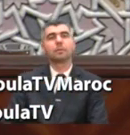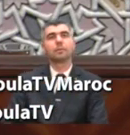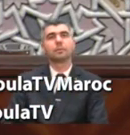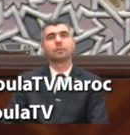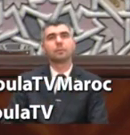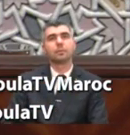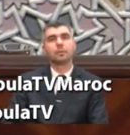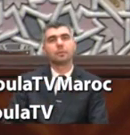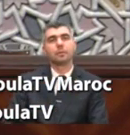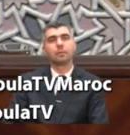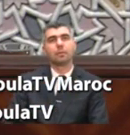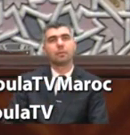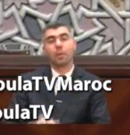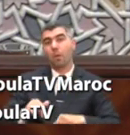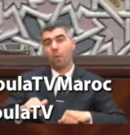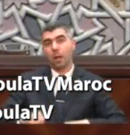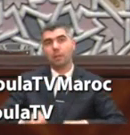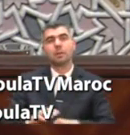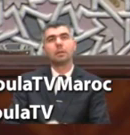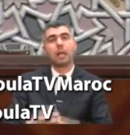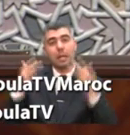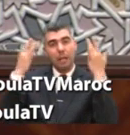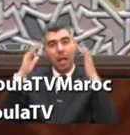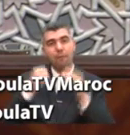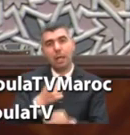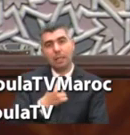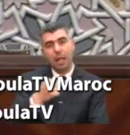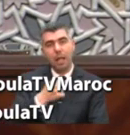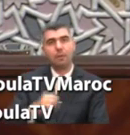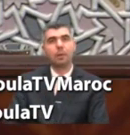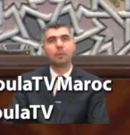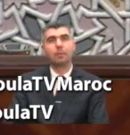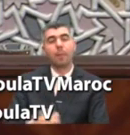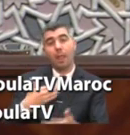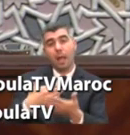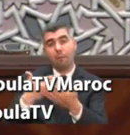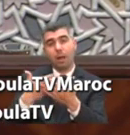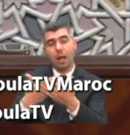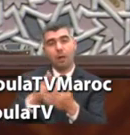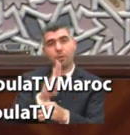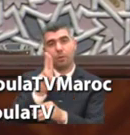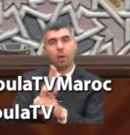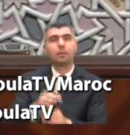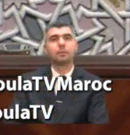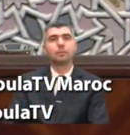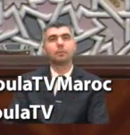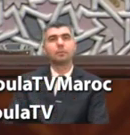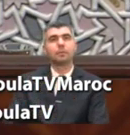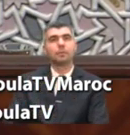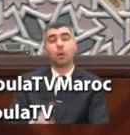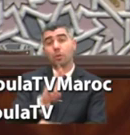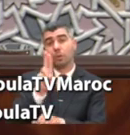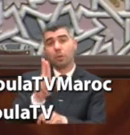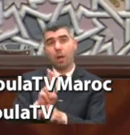الجلسه. نرحب بالسيد وزير الثقافه والاتصال، وهو آخر قطاع في هذه الجلسة، في سؤال